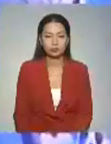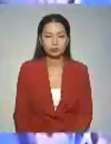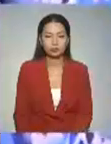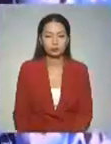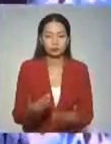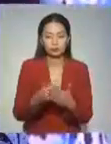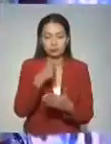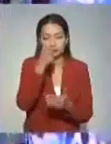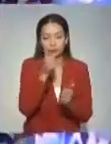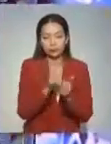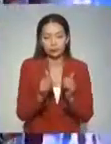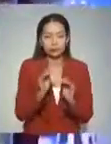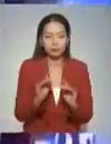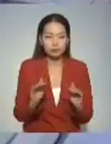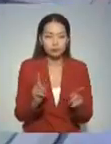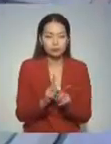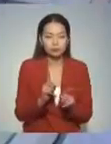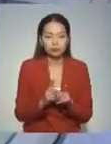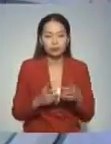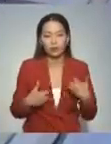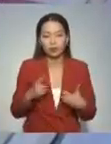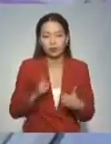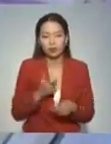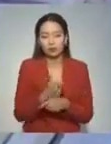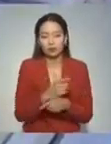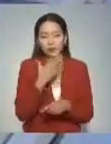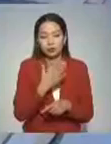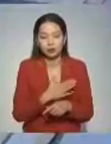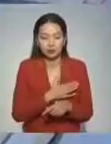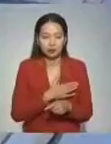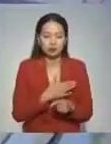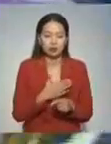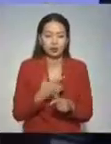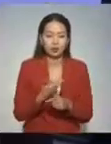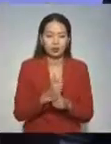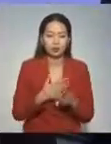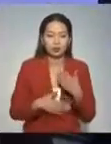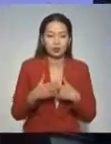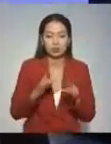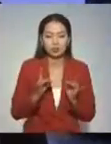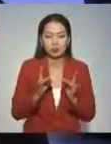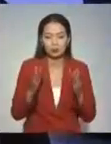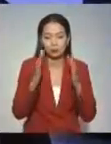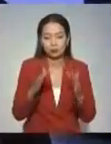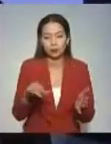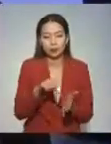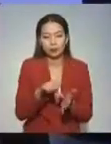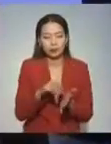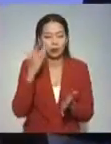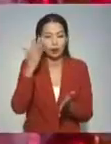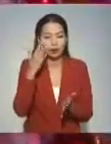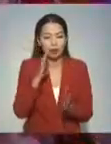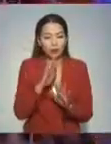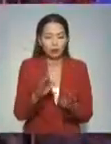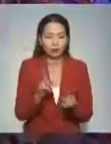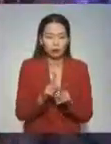Жаңа жыл әрбір баланың асыға күтетін ең сүйікті әрі таңға жайып мерекесі. Ал президенттің шырша тойына қатысуды армандамайтын